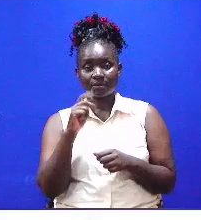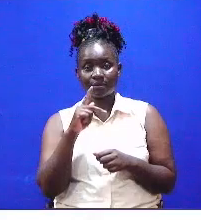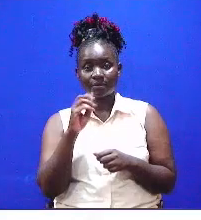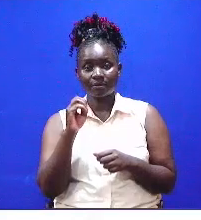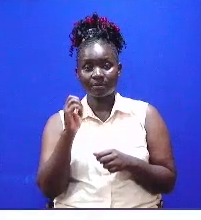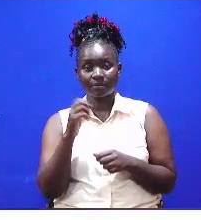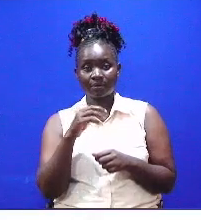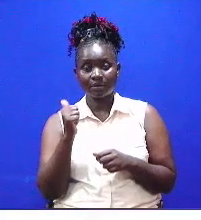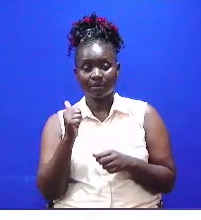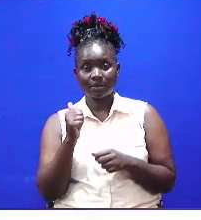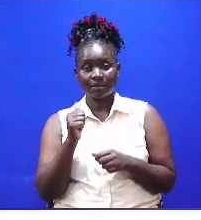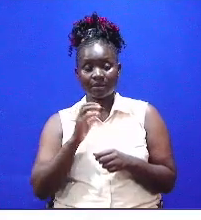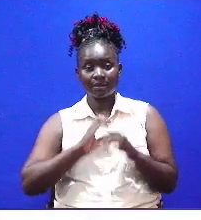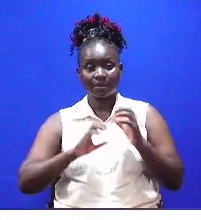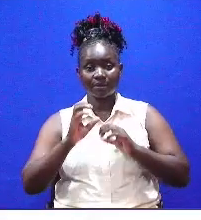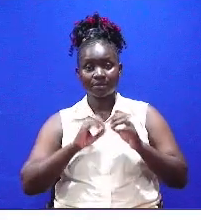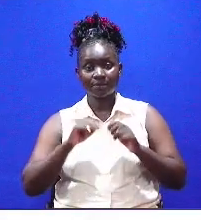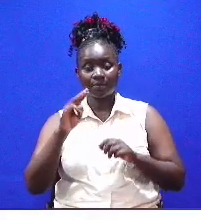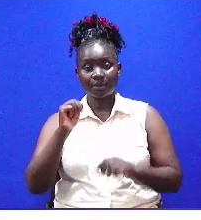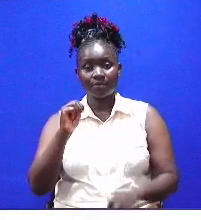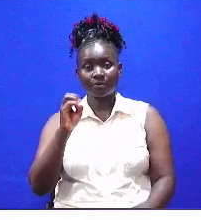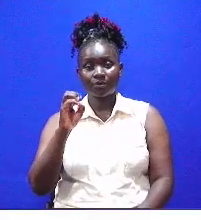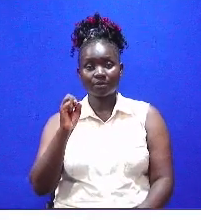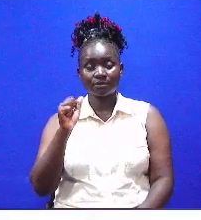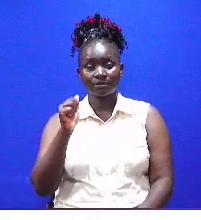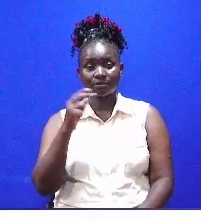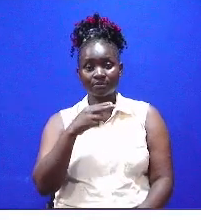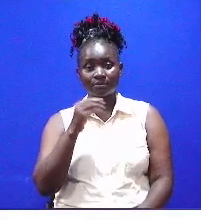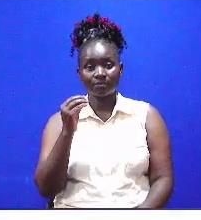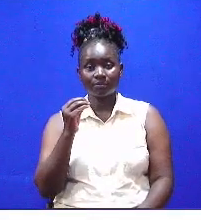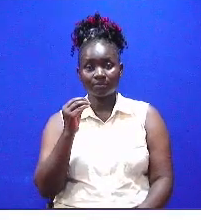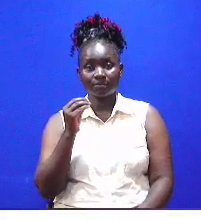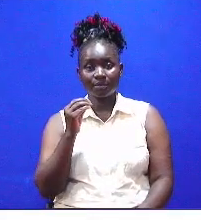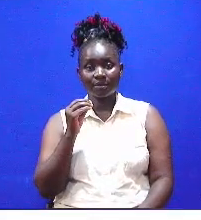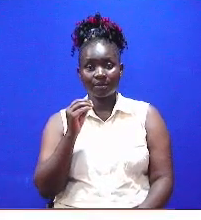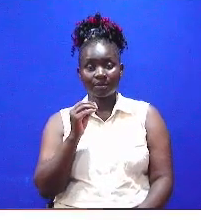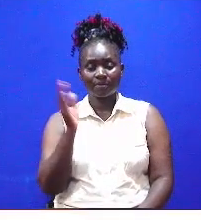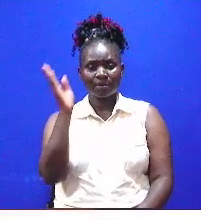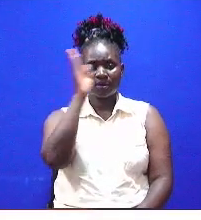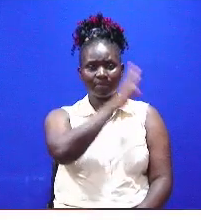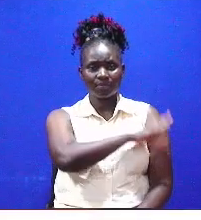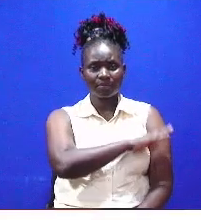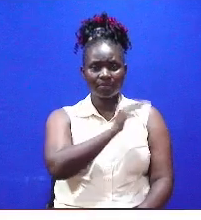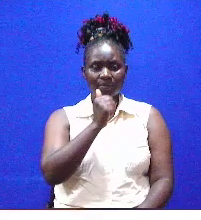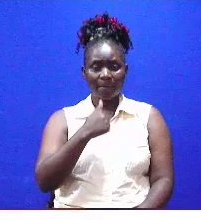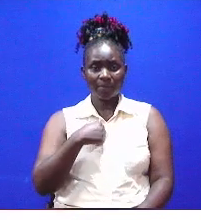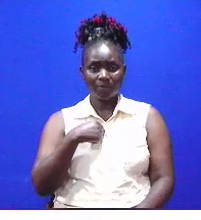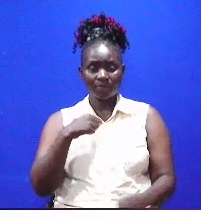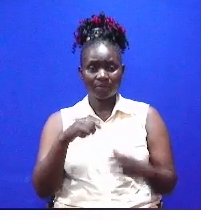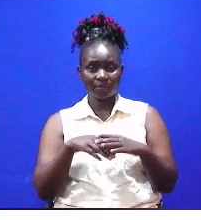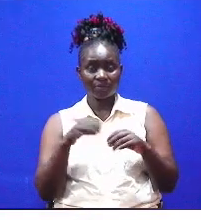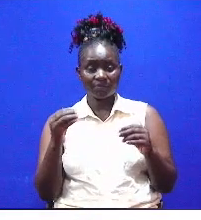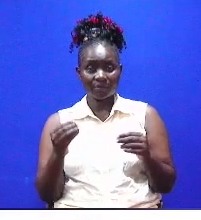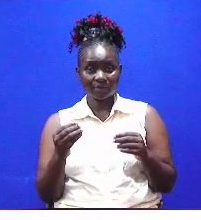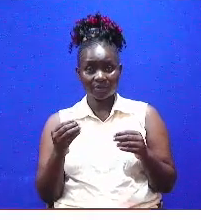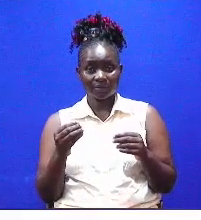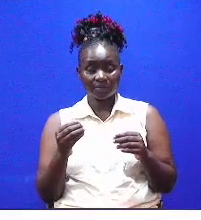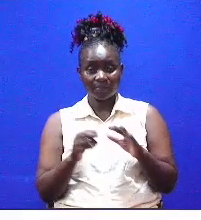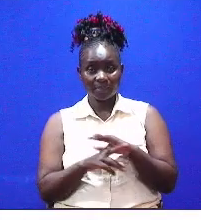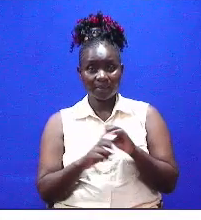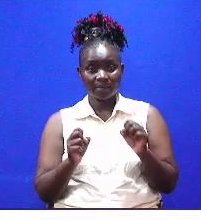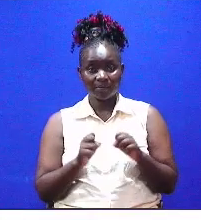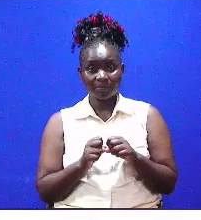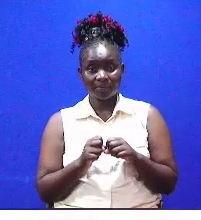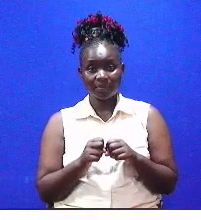kasta maapura ande nga ira musojo. Ano ingu ira na mara wapa, ana chite nga igu ni nchenga ligu, ngiwe tu mwana,